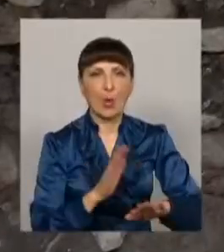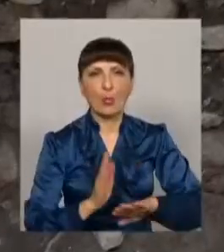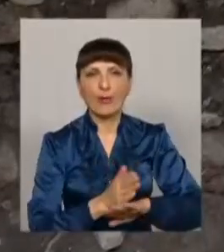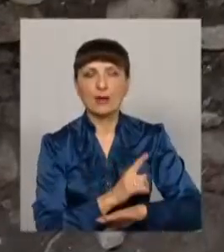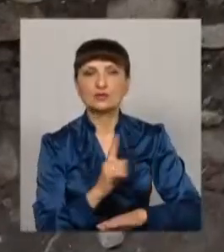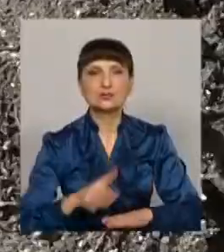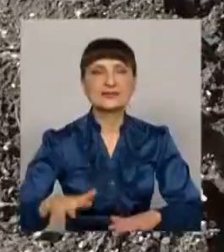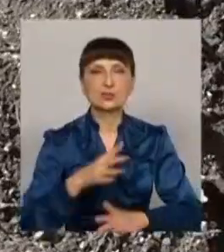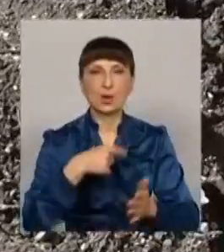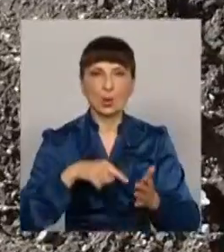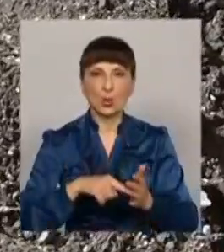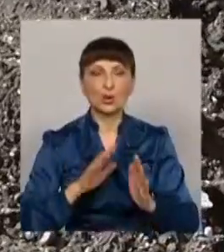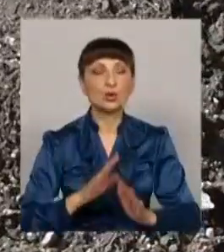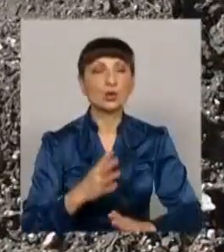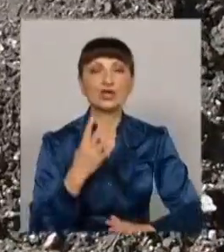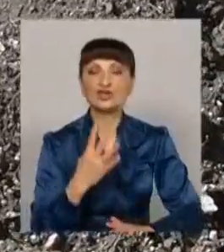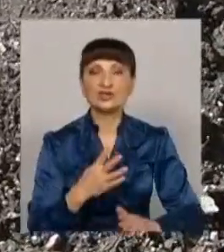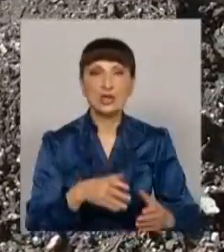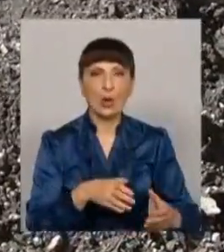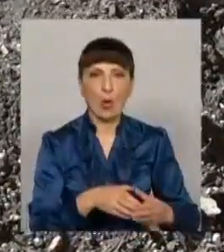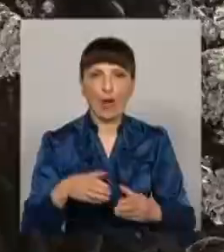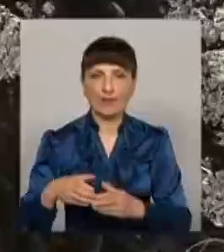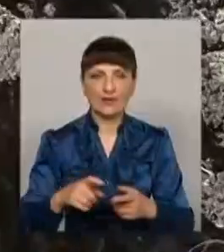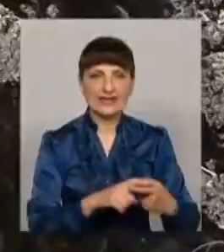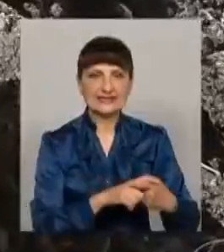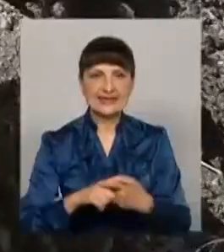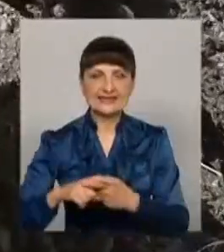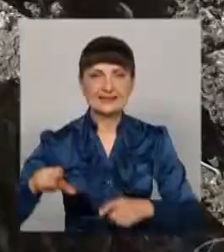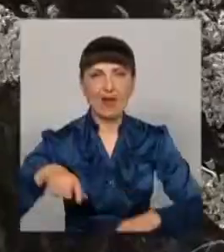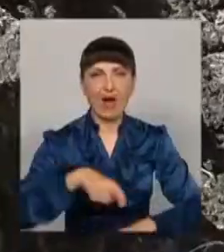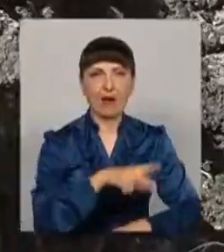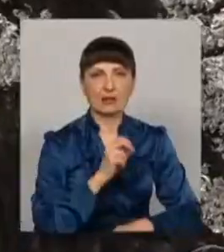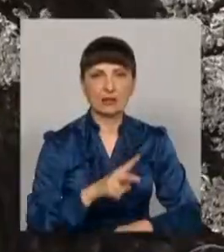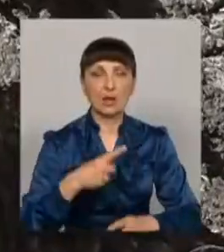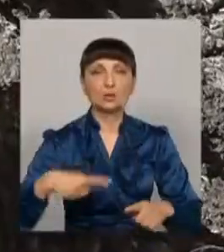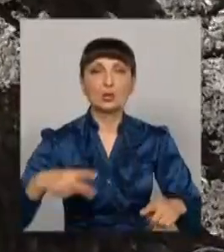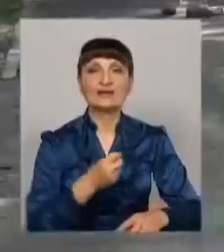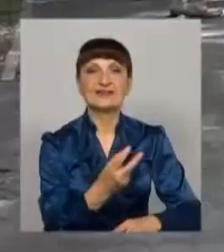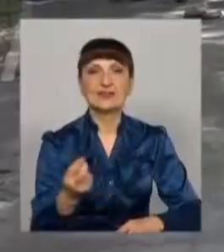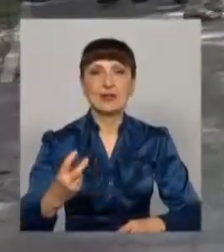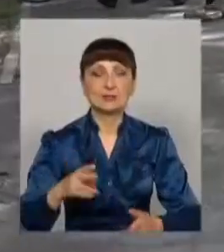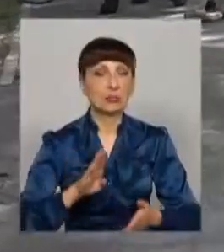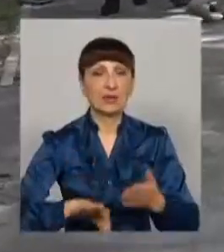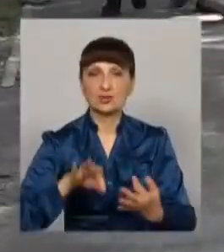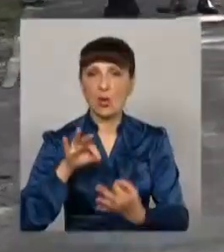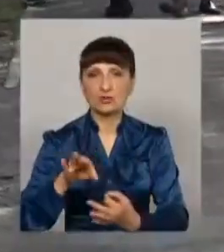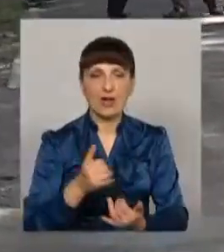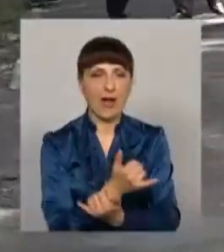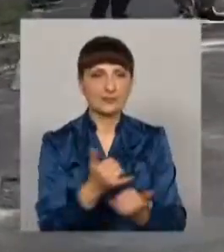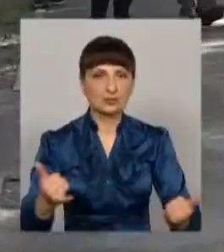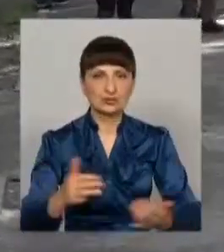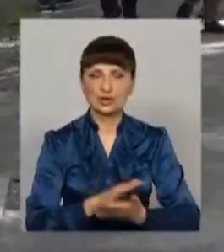на территории мегаполиса лишь 4 коллектора соединены с арычными сетями. Остальные 12 бесхозные и не